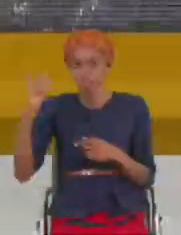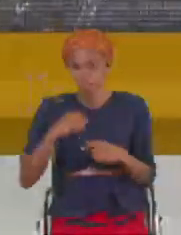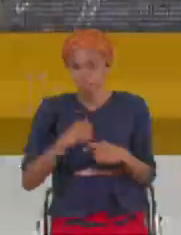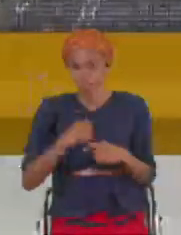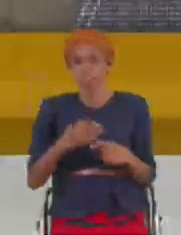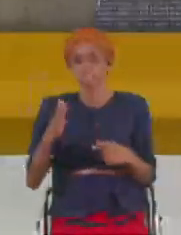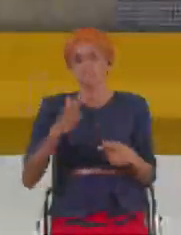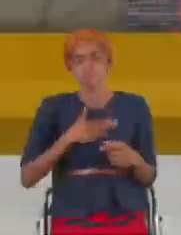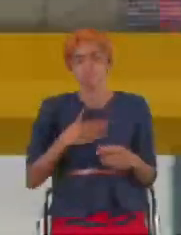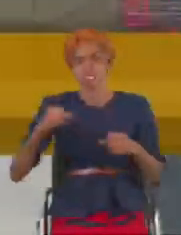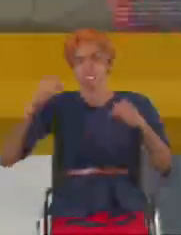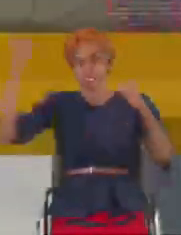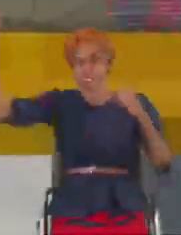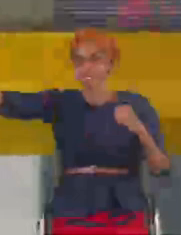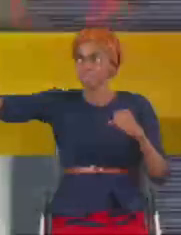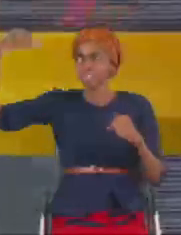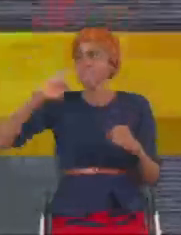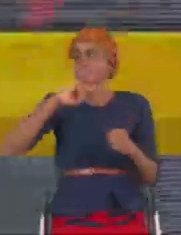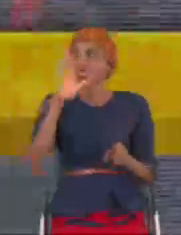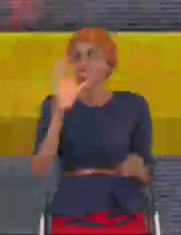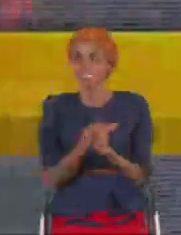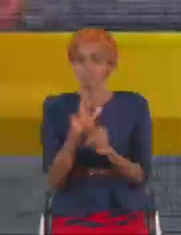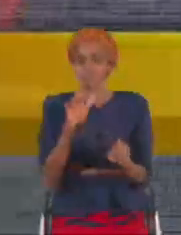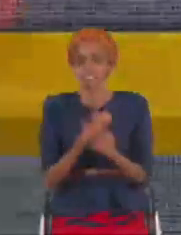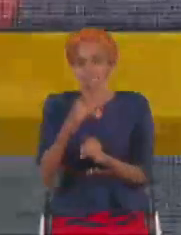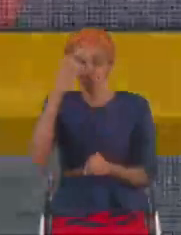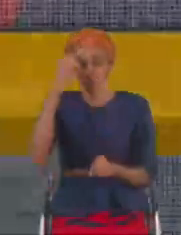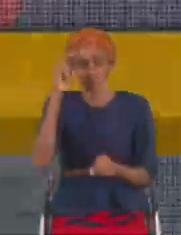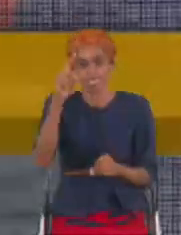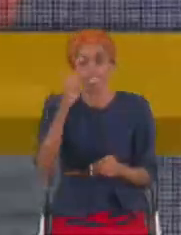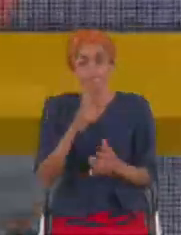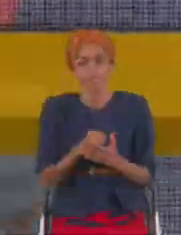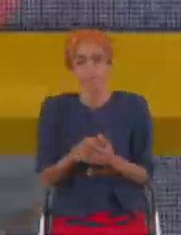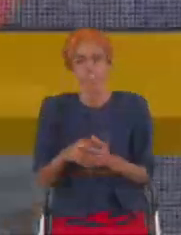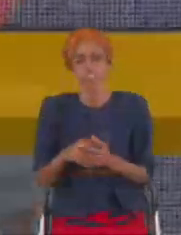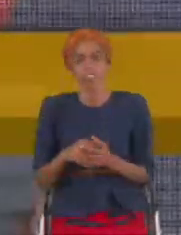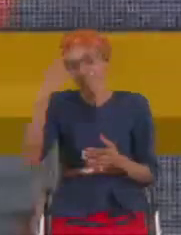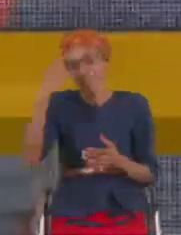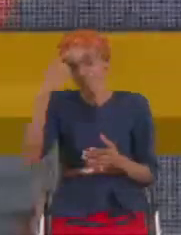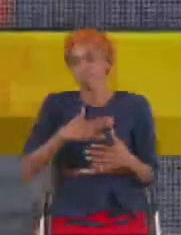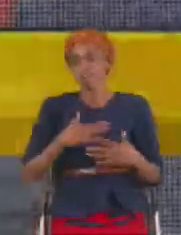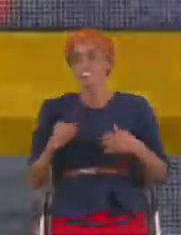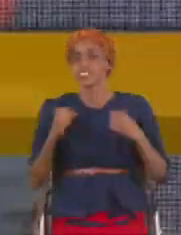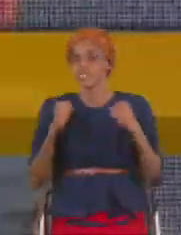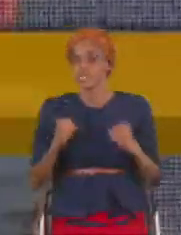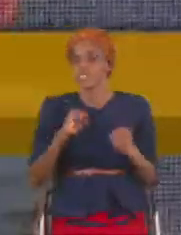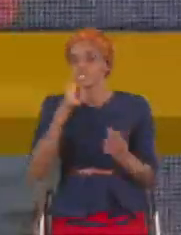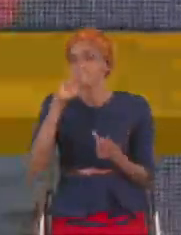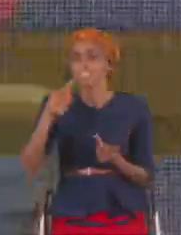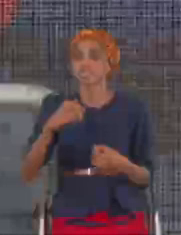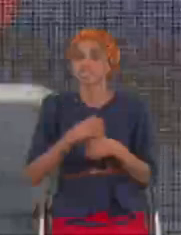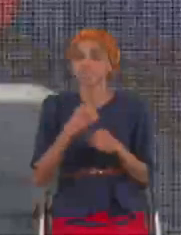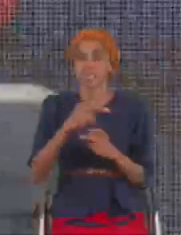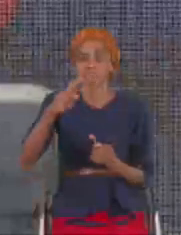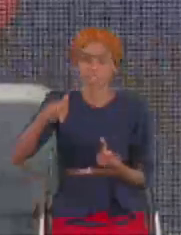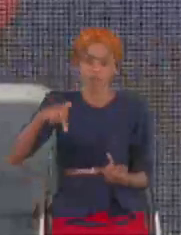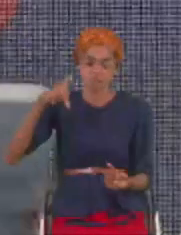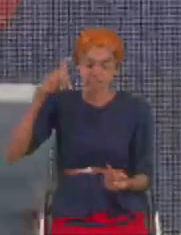et il me dit m'a dit ma grâce te suffit car ma puissance s'accomplit